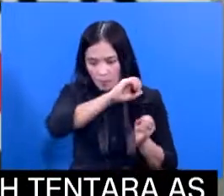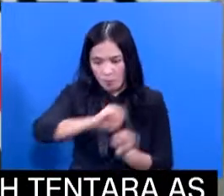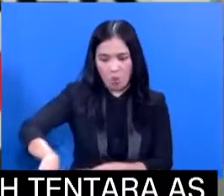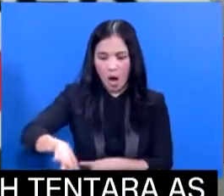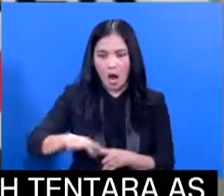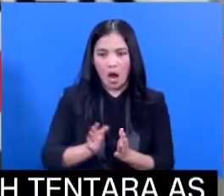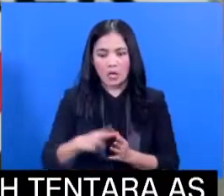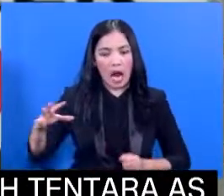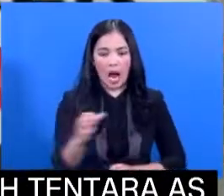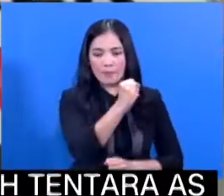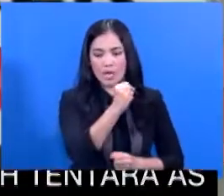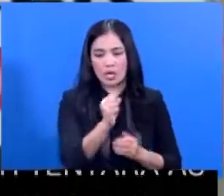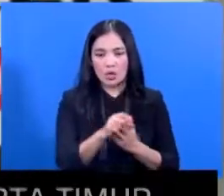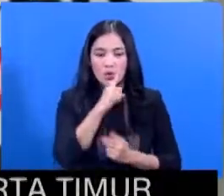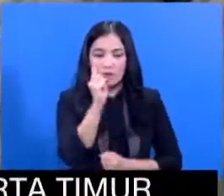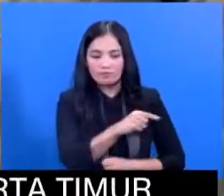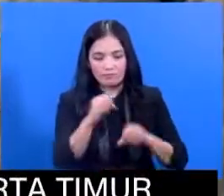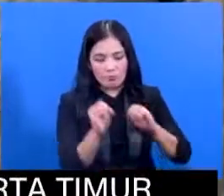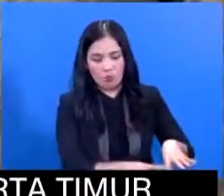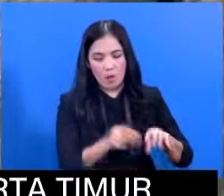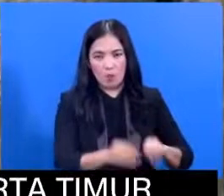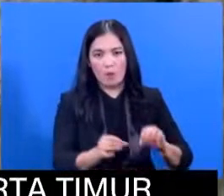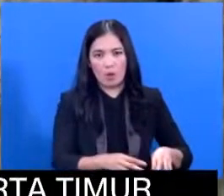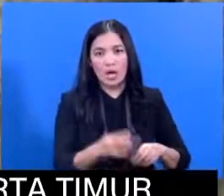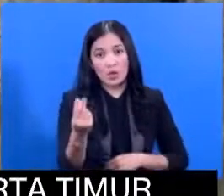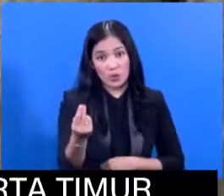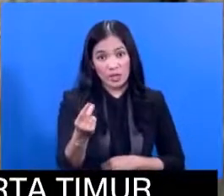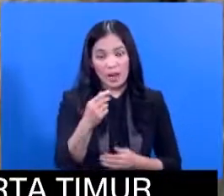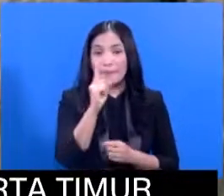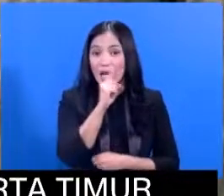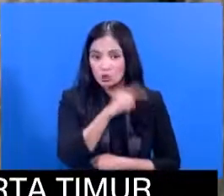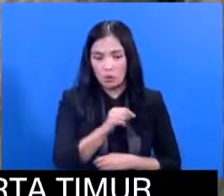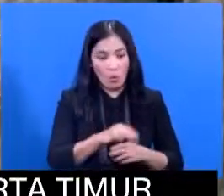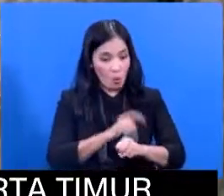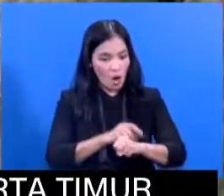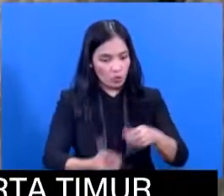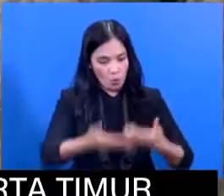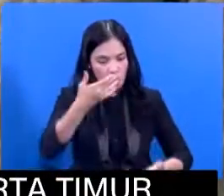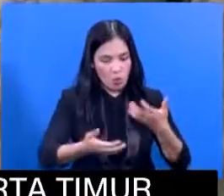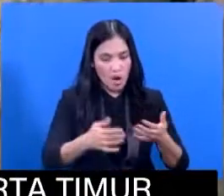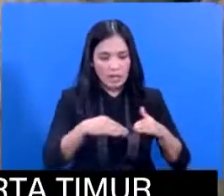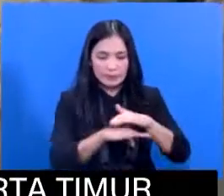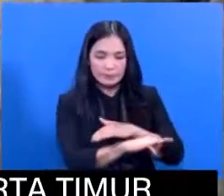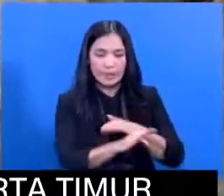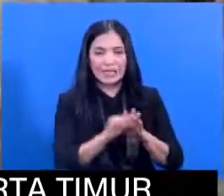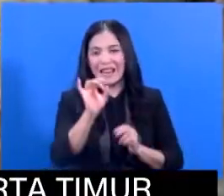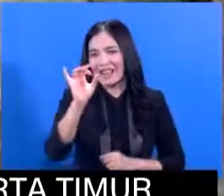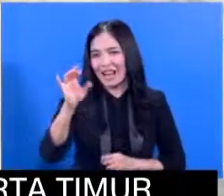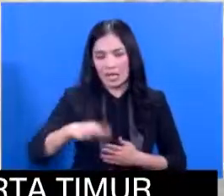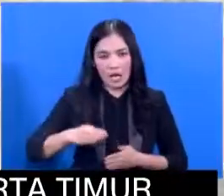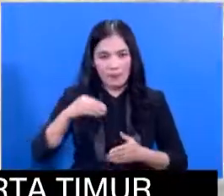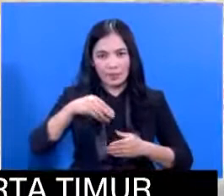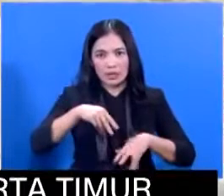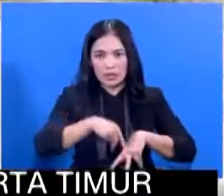dengan merampas uang palsu dan membuangnya ke semak belukar. Ternyata ketika digeledah, pelaku menyimpan uang palsu lain dalam saku